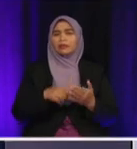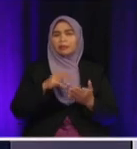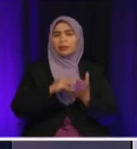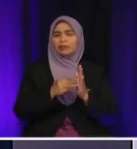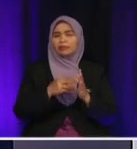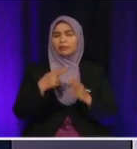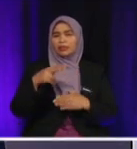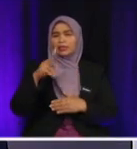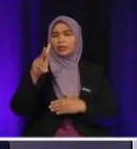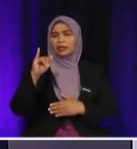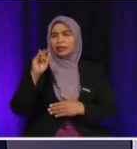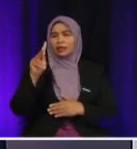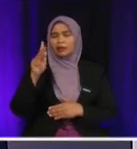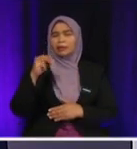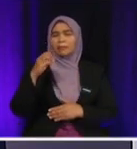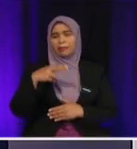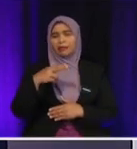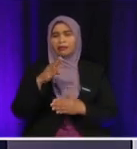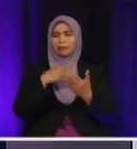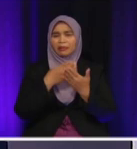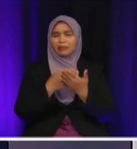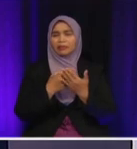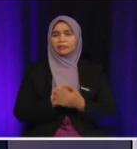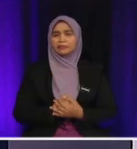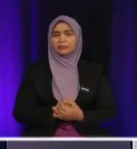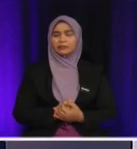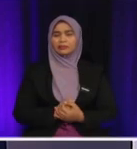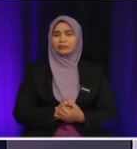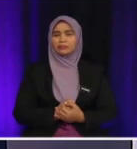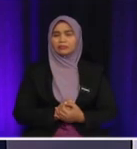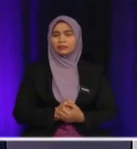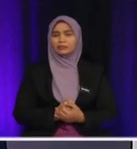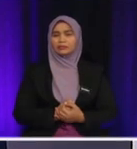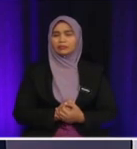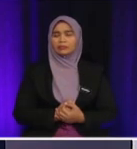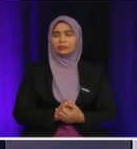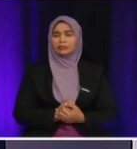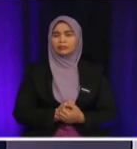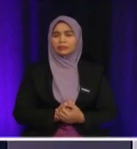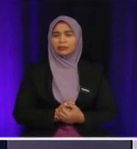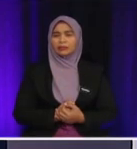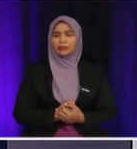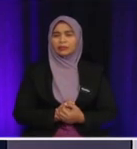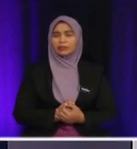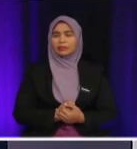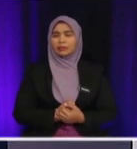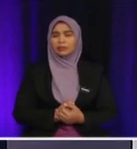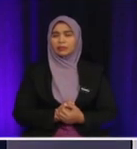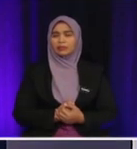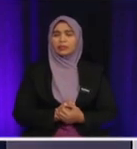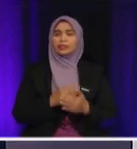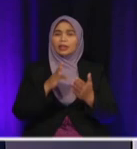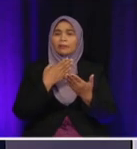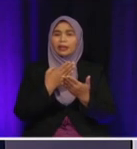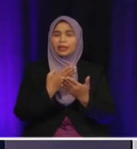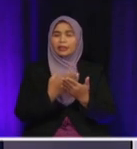ni? Hikmah ni apa? Kalau selalunya dalam peperiksaan dan sebagainya, Aiman, ya. Mungkin kita tanya apa maksud hikmah? Hikmah ni sebenarnya kebaikan, ya. Kebaikan,